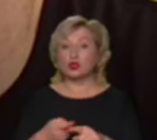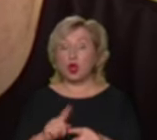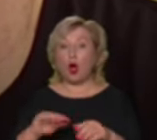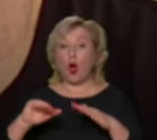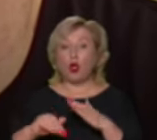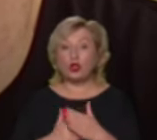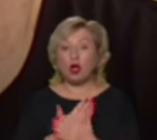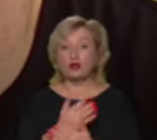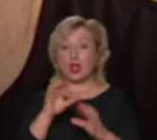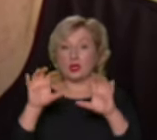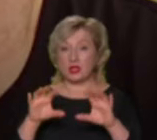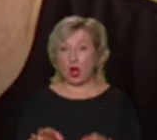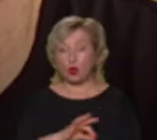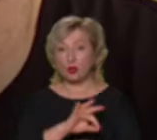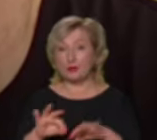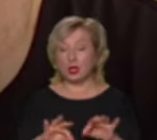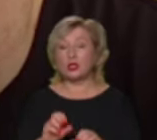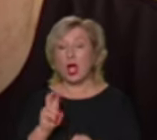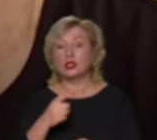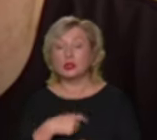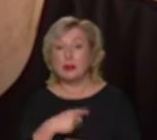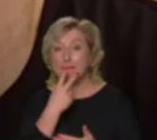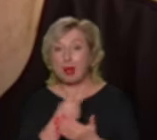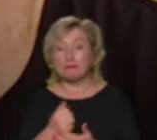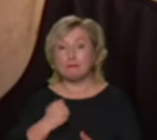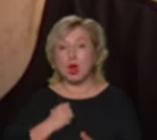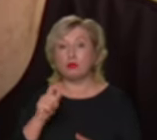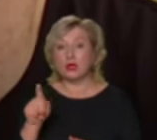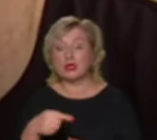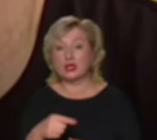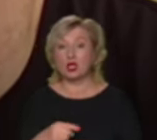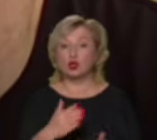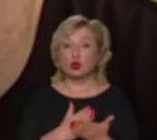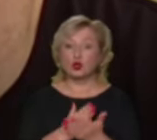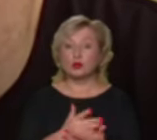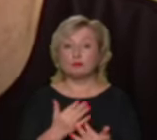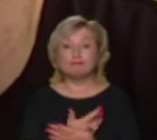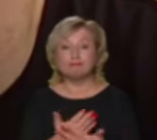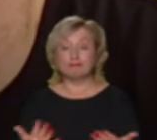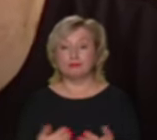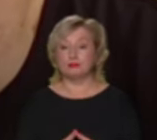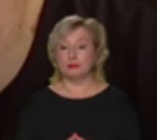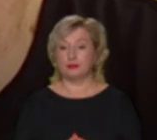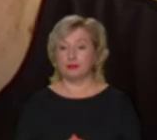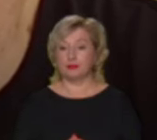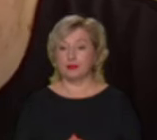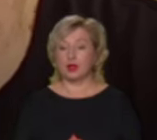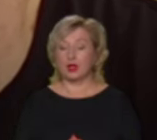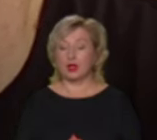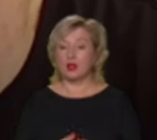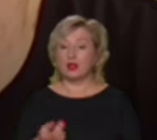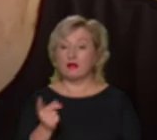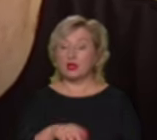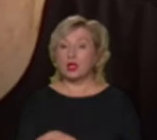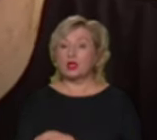оновлення законопроекту. Як ви собі це бачите про мобілізацію, службу і решту речей? Ну, давайте, якщо